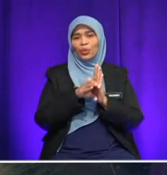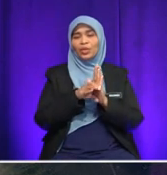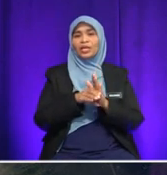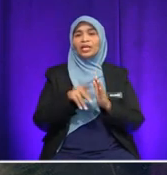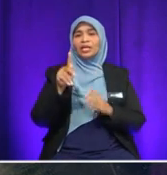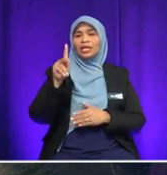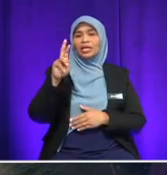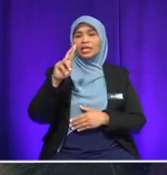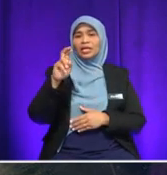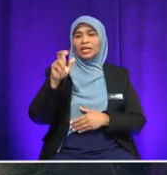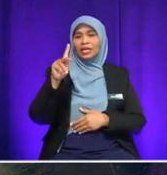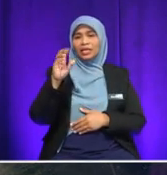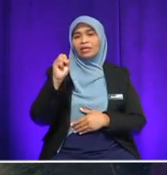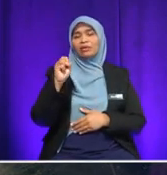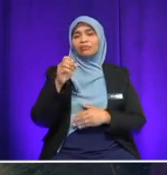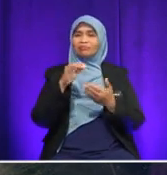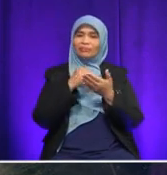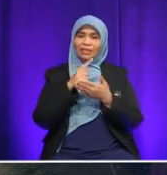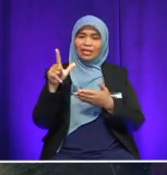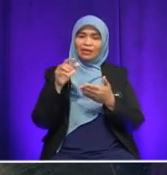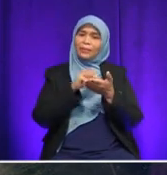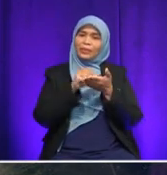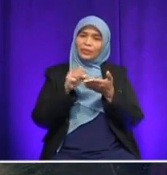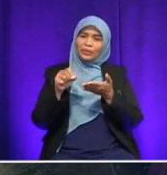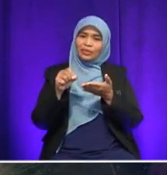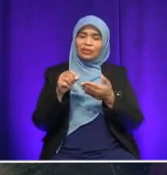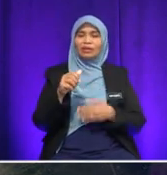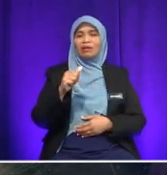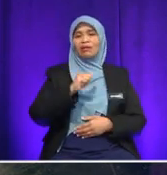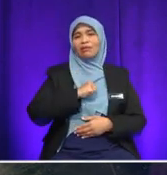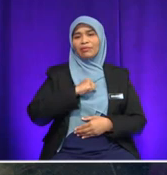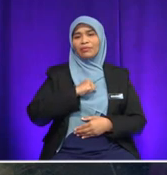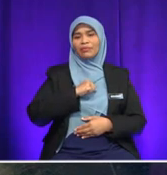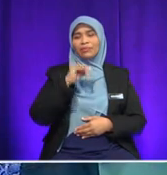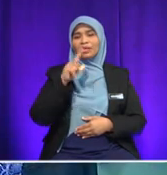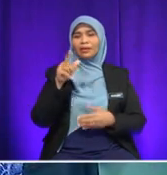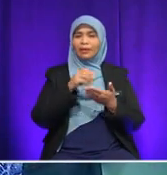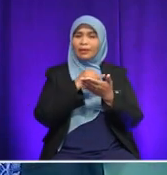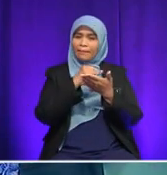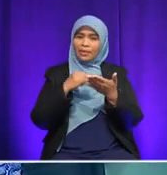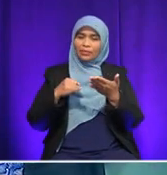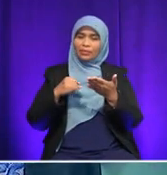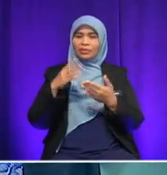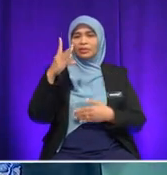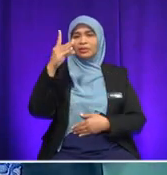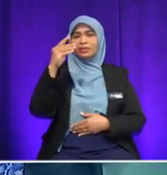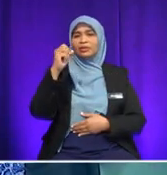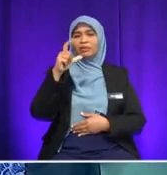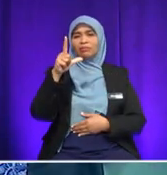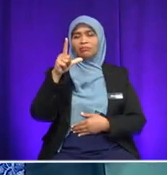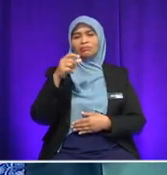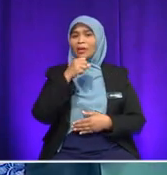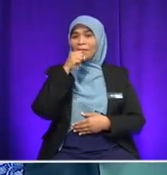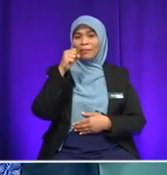Kreko adalah penulis. Penulis, okey. Penulis, ya. Aku sebagai pelukis dan juga Dol sebagai penyanyi